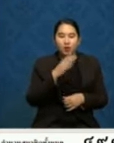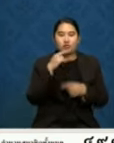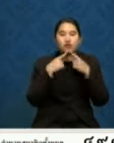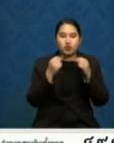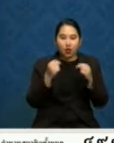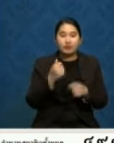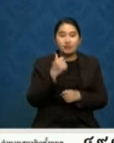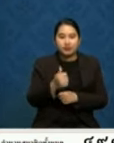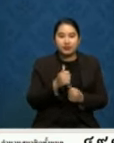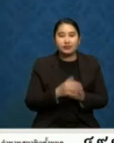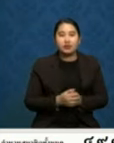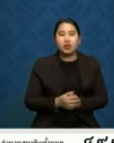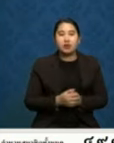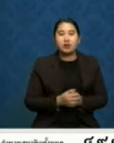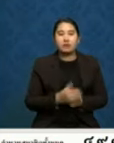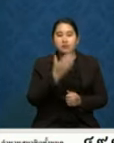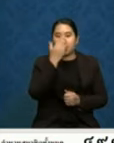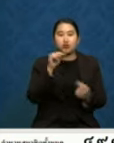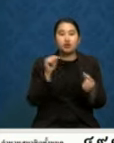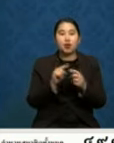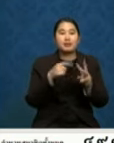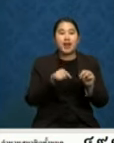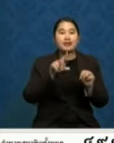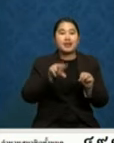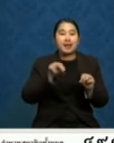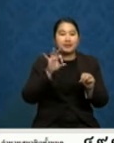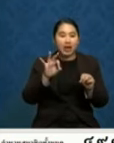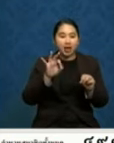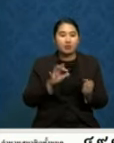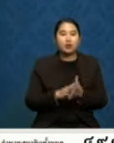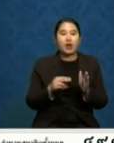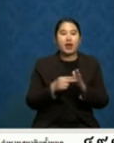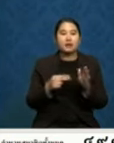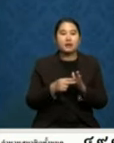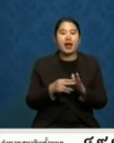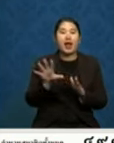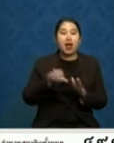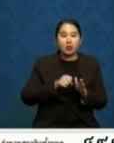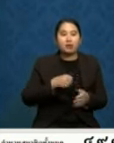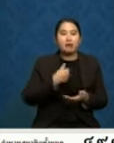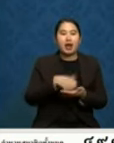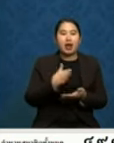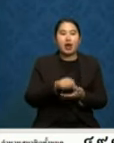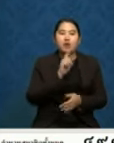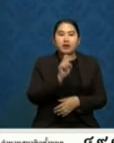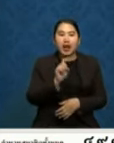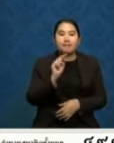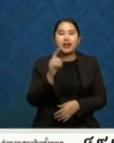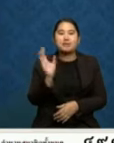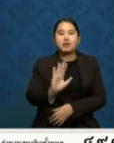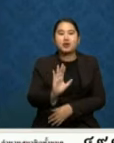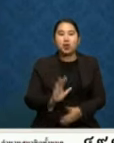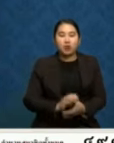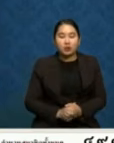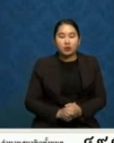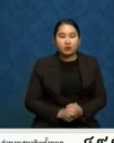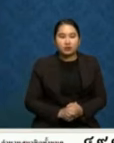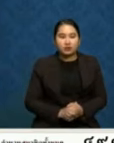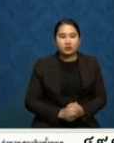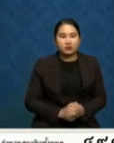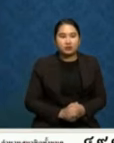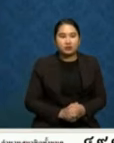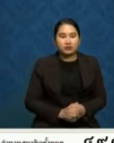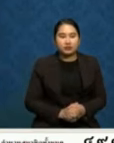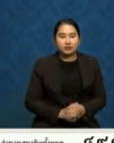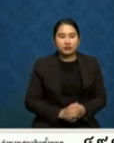ยนะครับเพื่อว่าเมื่อถึงมาตราที่39เนี่ยจะไม่ต้องหยิบยกในประเด็นนี้มาสอบถามอีกครั้งหนึ่งนะครับซึ่งต้องเรียนด้วยความเคาร